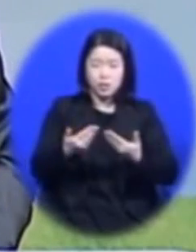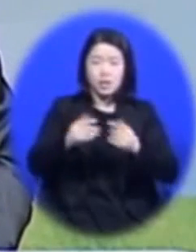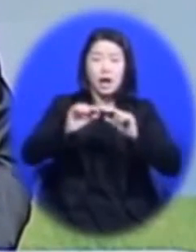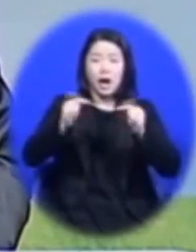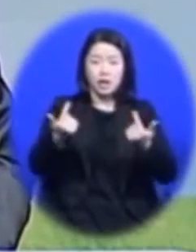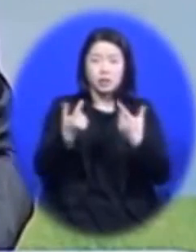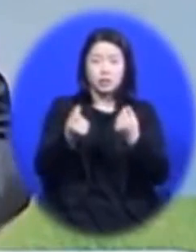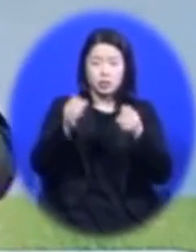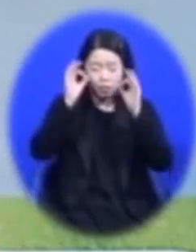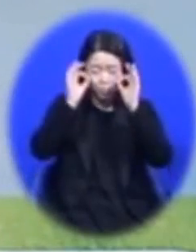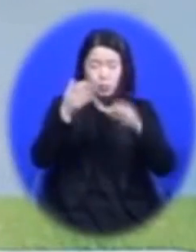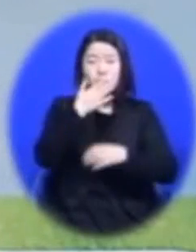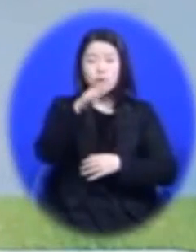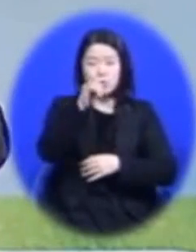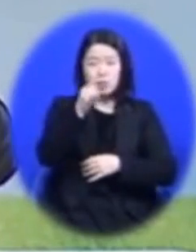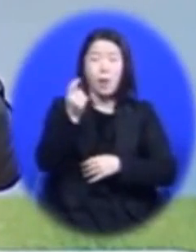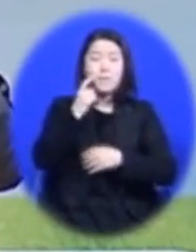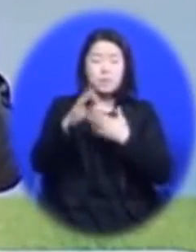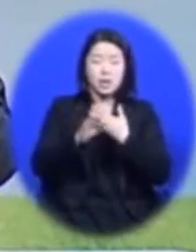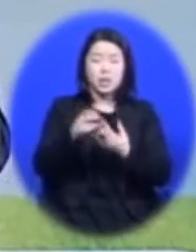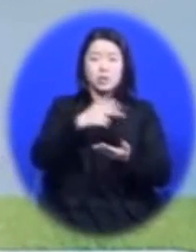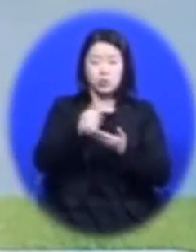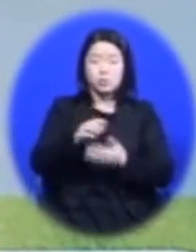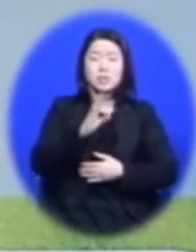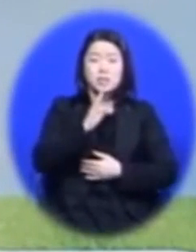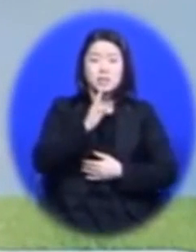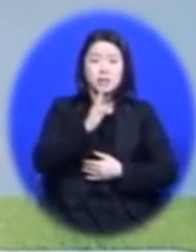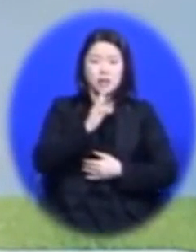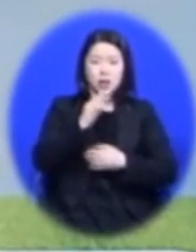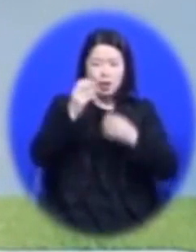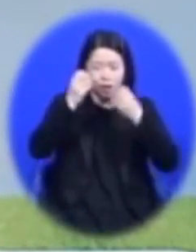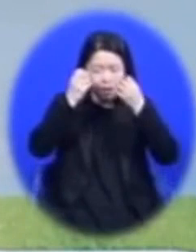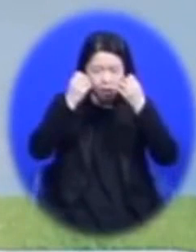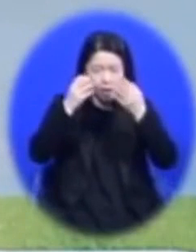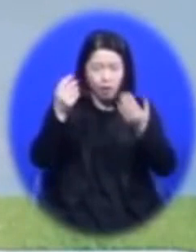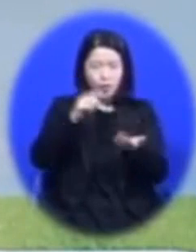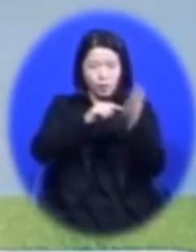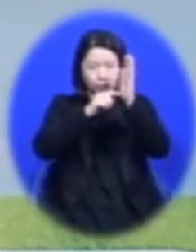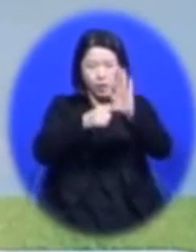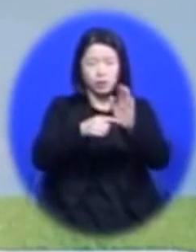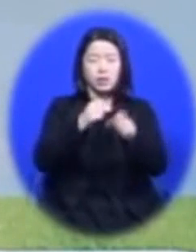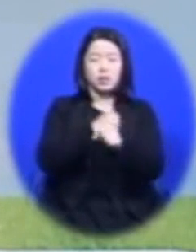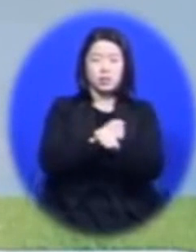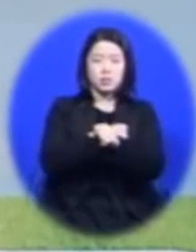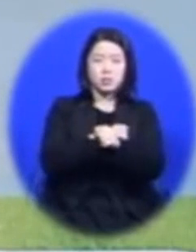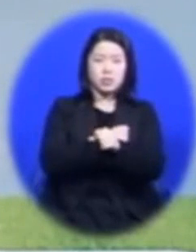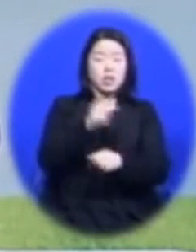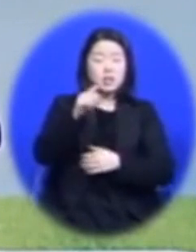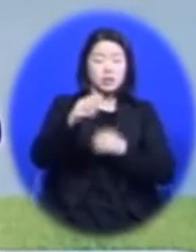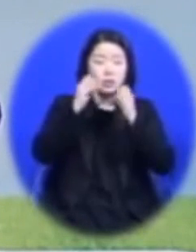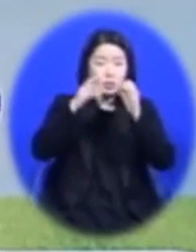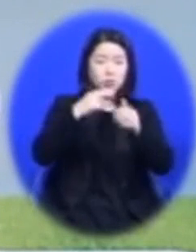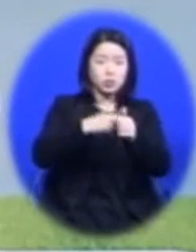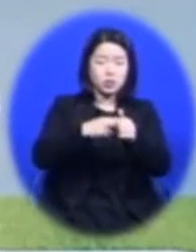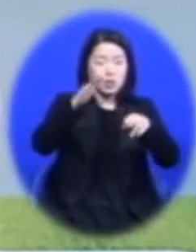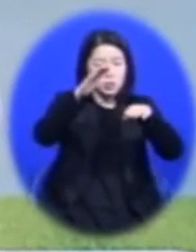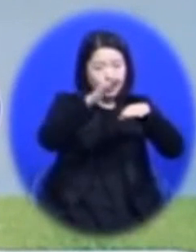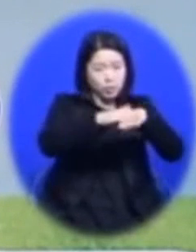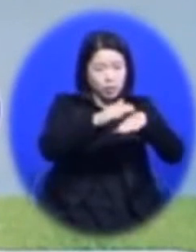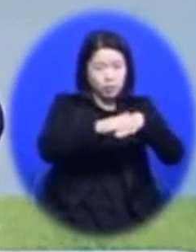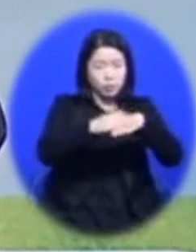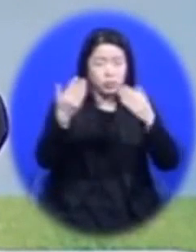보일지도 모릅니다. 만약에 주님이 진짜 아주 신비하게 나타나셔서 그 전도사님에게 손을